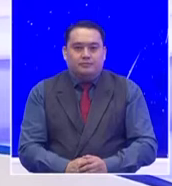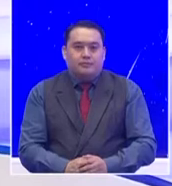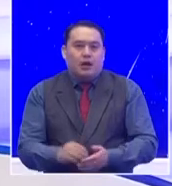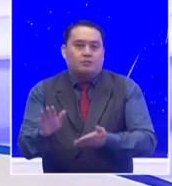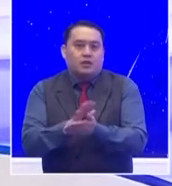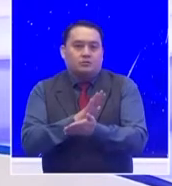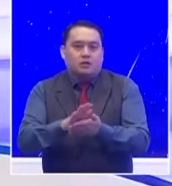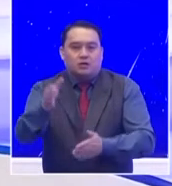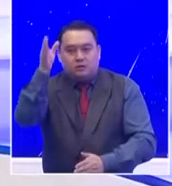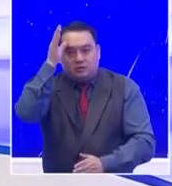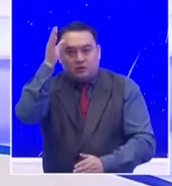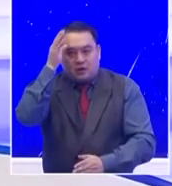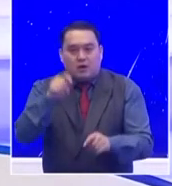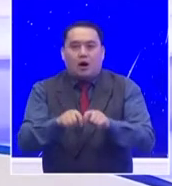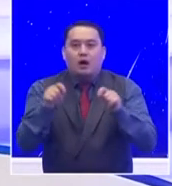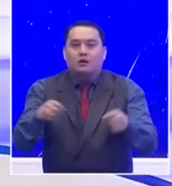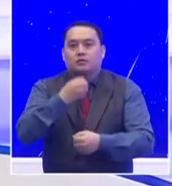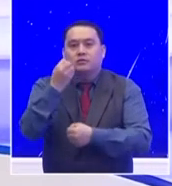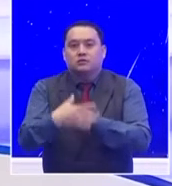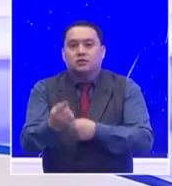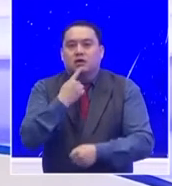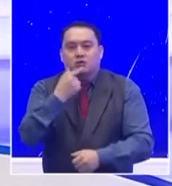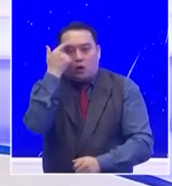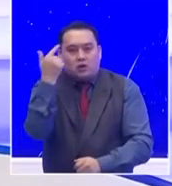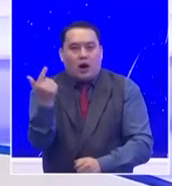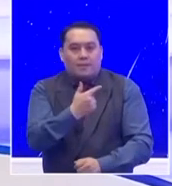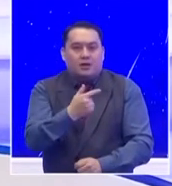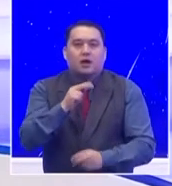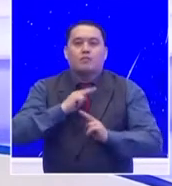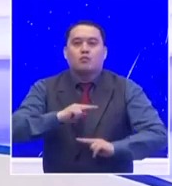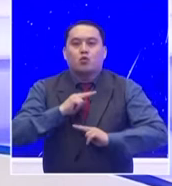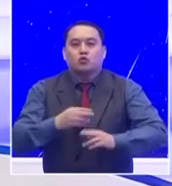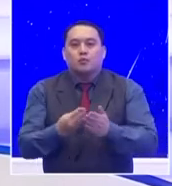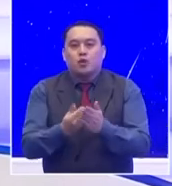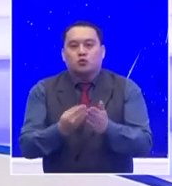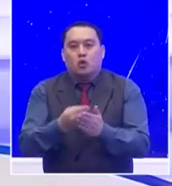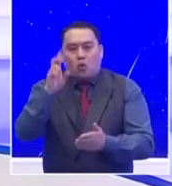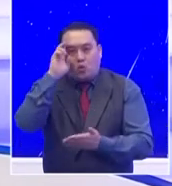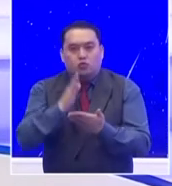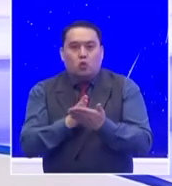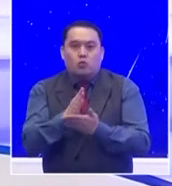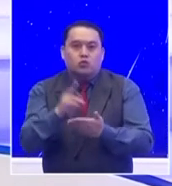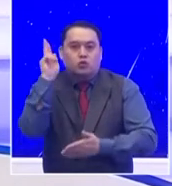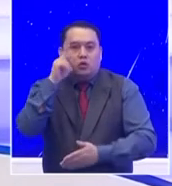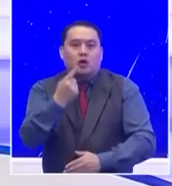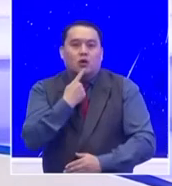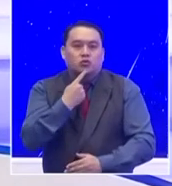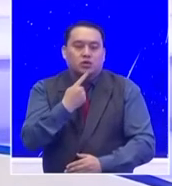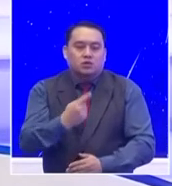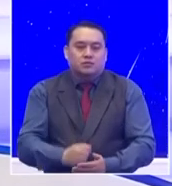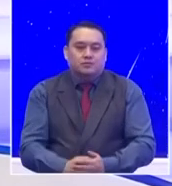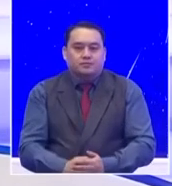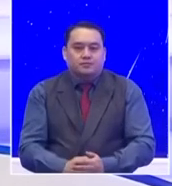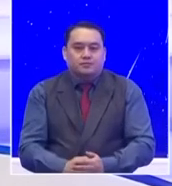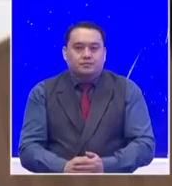Бесплатные знания. В Жаркенте открылся Центр языковой грамотности. Работники бюджетной сферы и госслужащие будут изучать государственный язык.